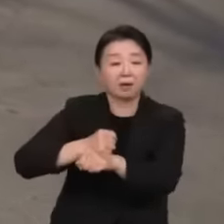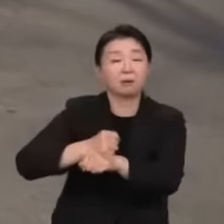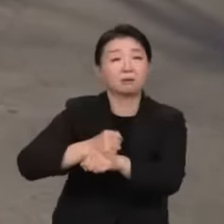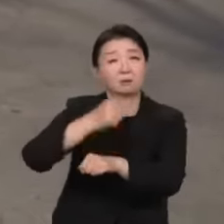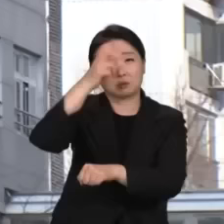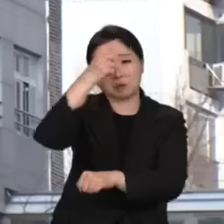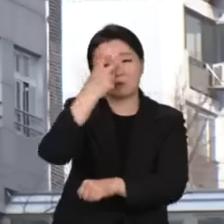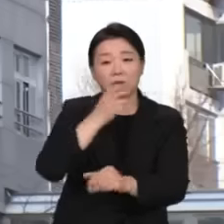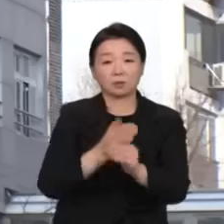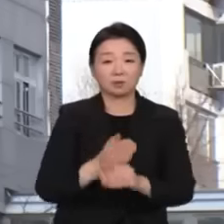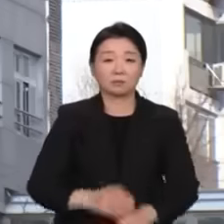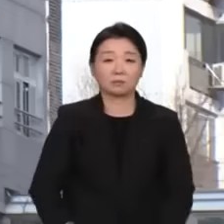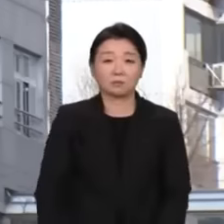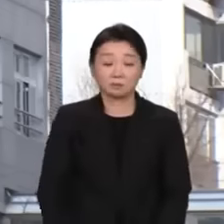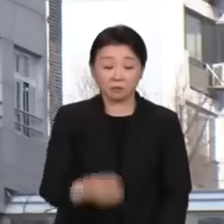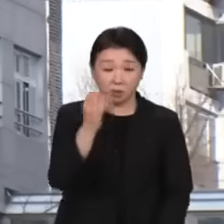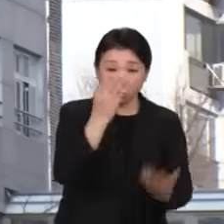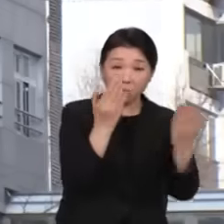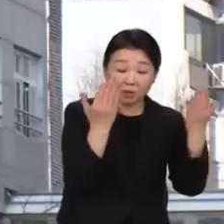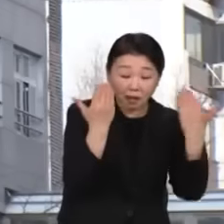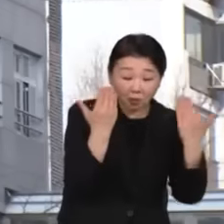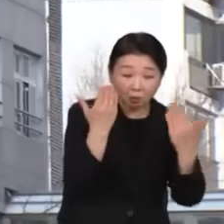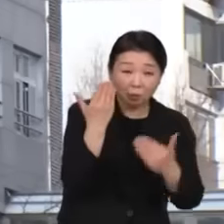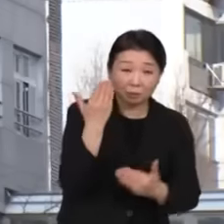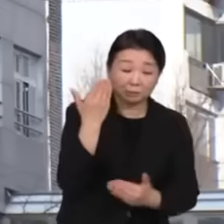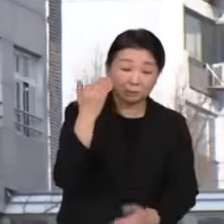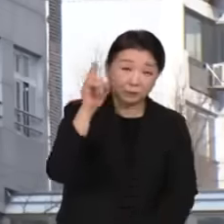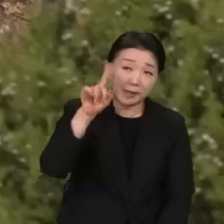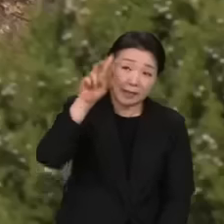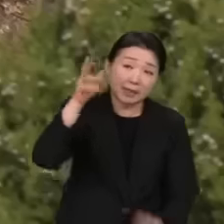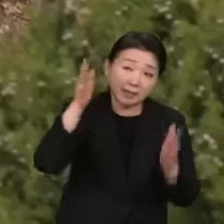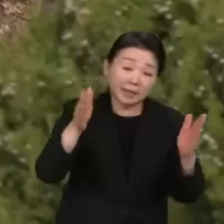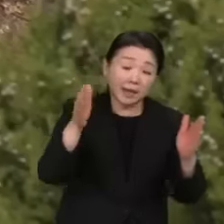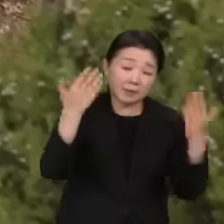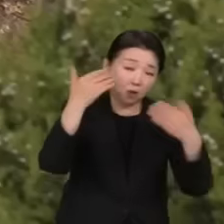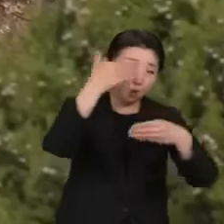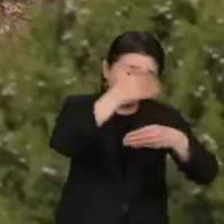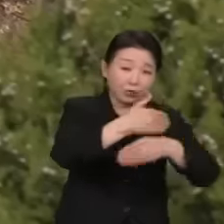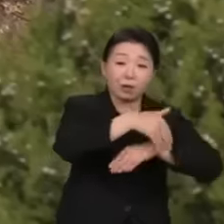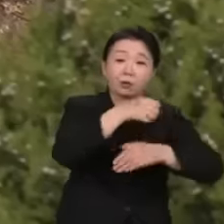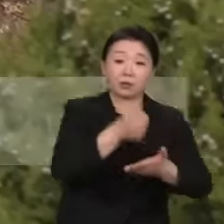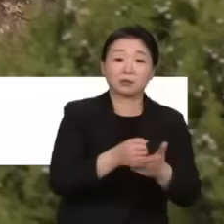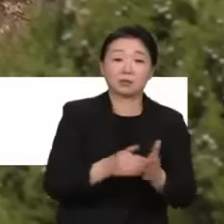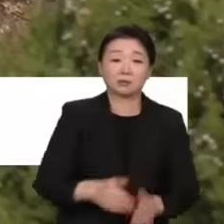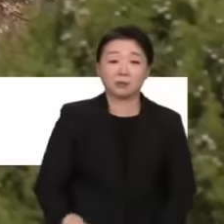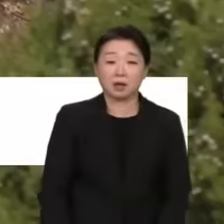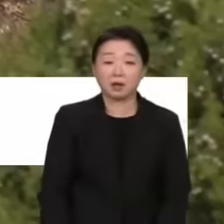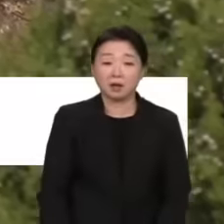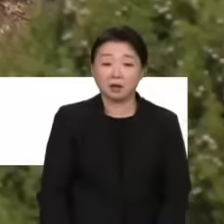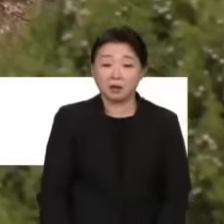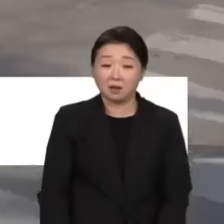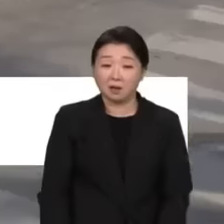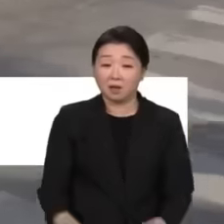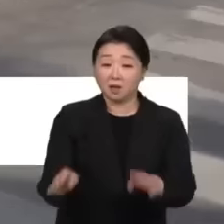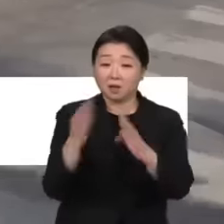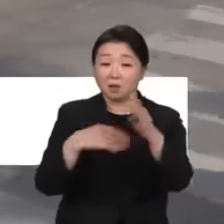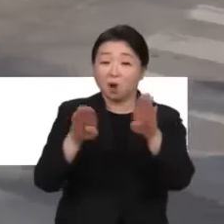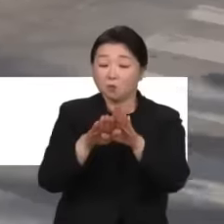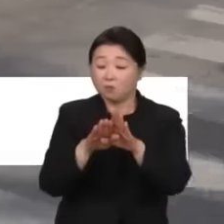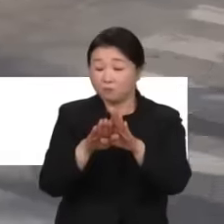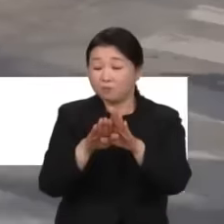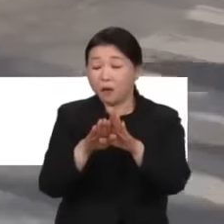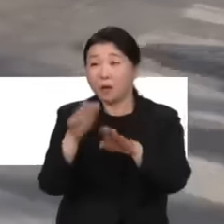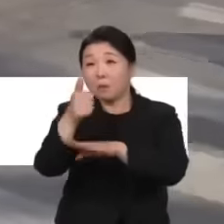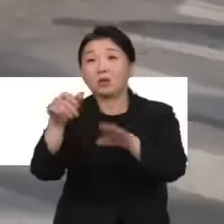있습니다. 고등학교는 내일부터 이틀 동안 문을 닫기로 했습니다. 방문만 열고 소문을 폐쇄했고 경찰이 거기서 이제